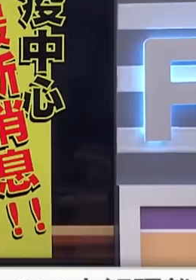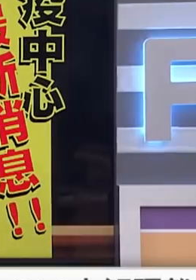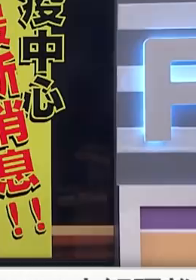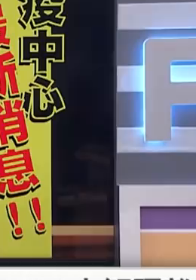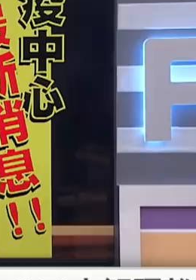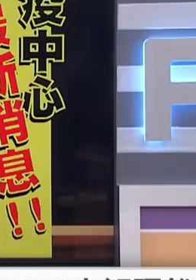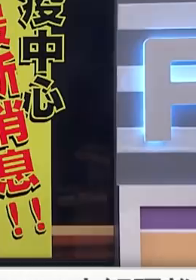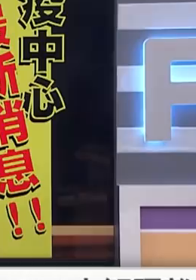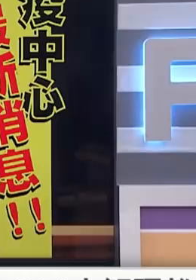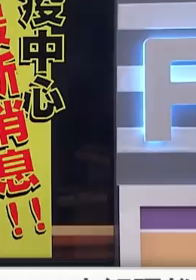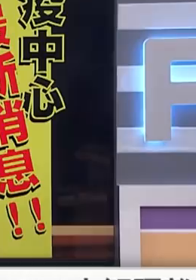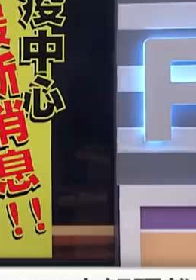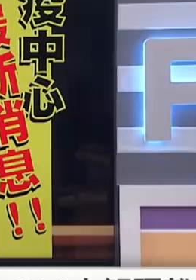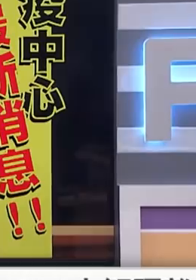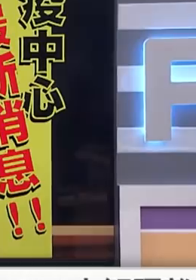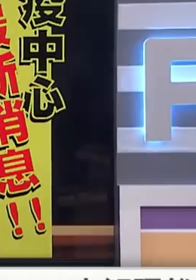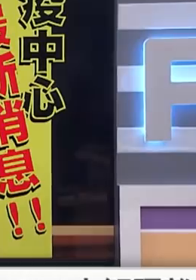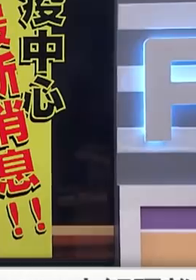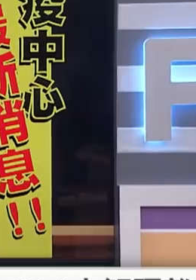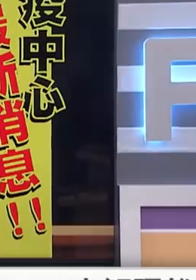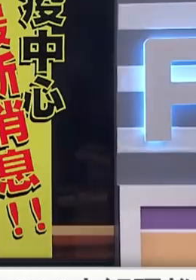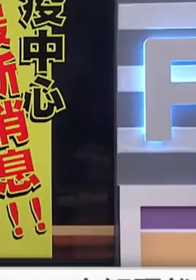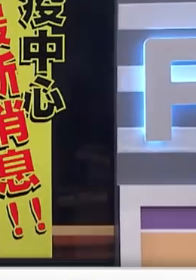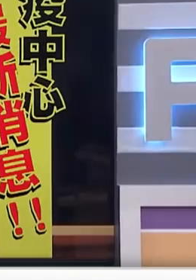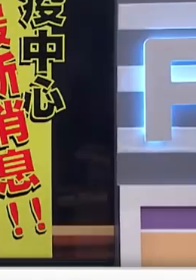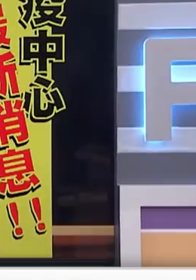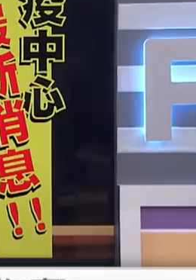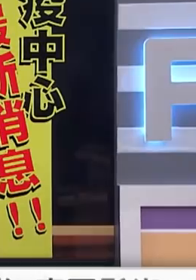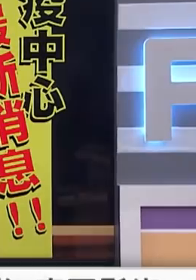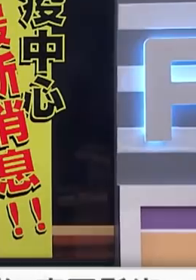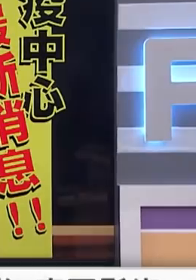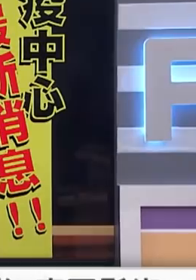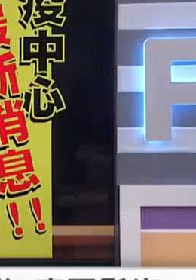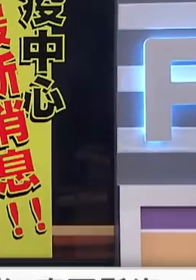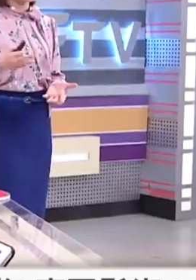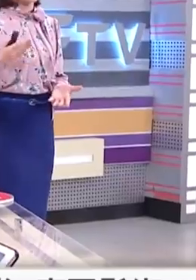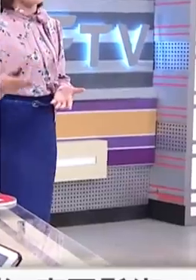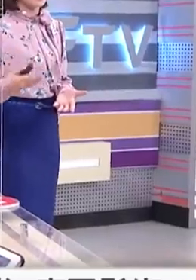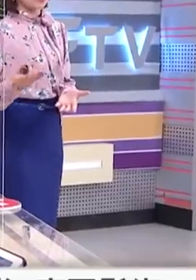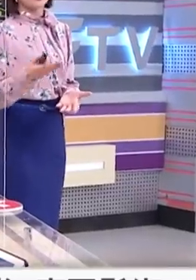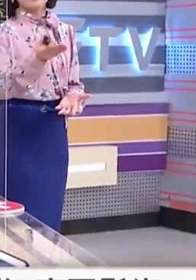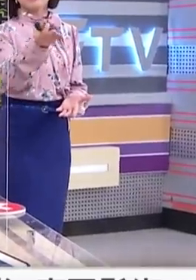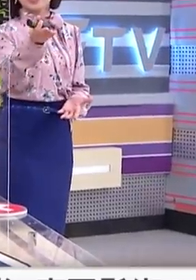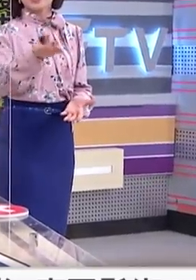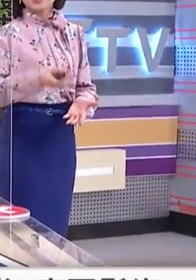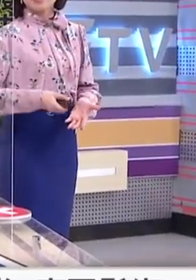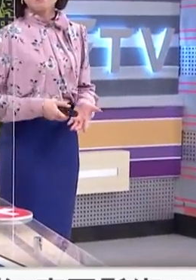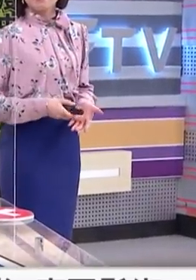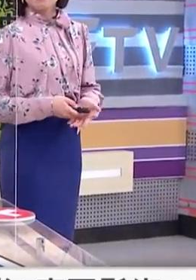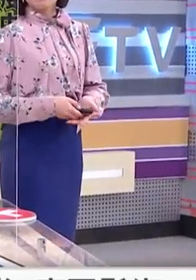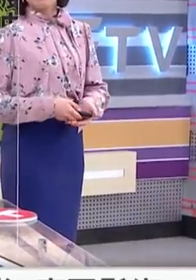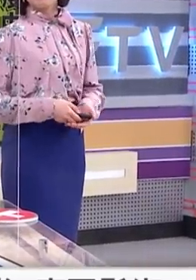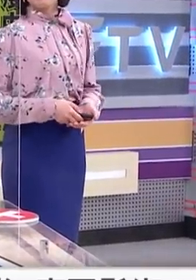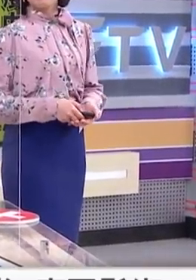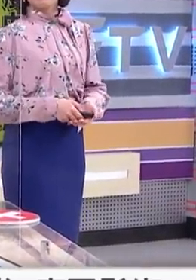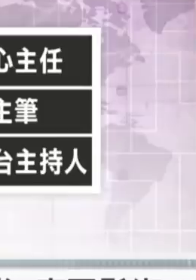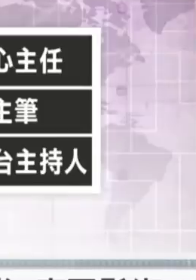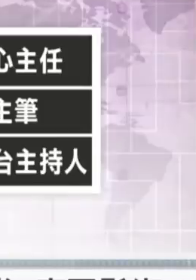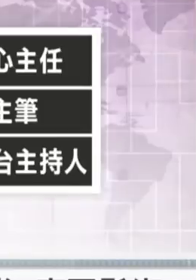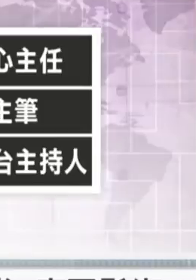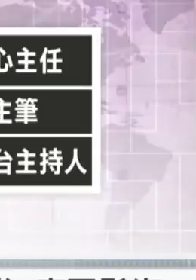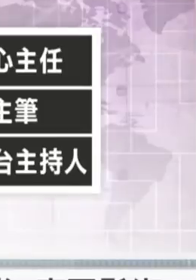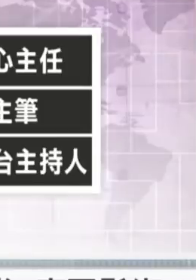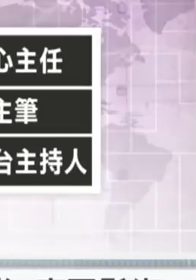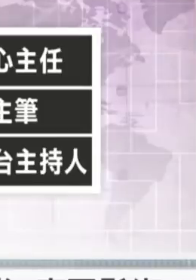这个酒店或是舞厅的业者都说，看起来疫情比较趋缓啦，是不是可以赶快恢复？ 停业？ 这个我们